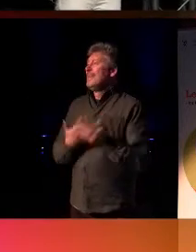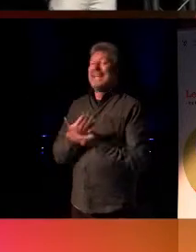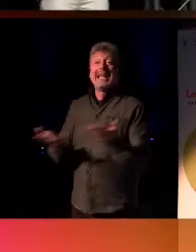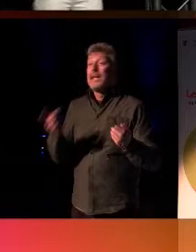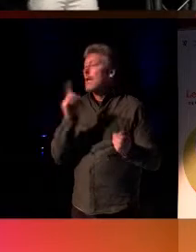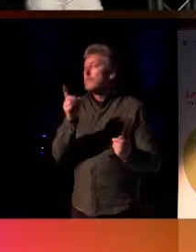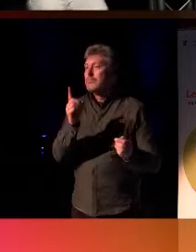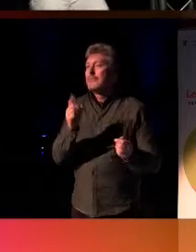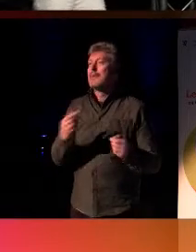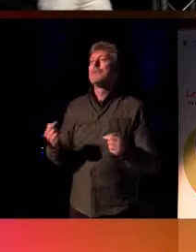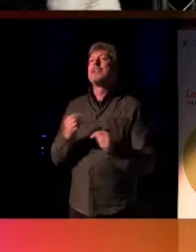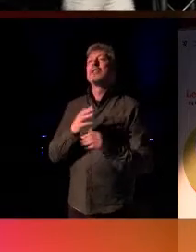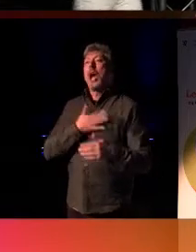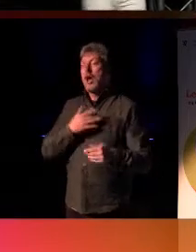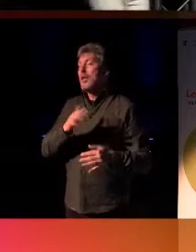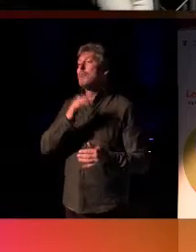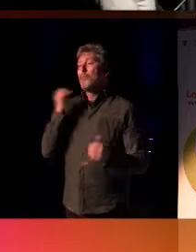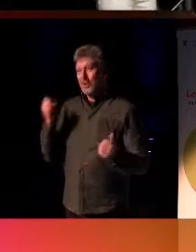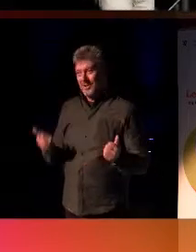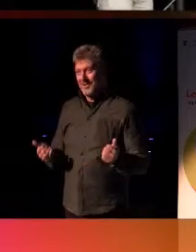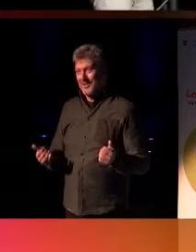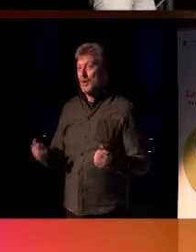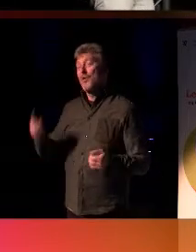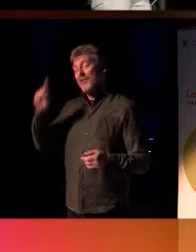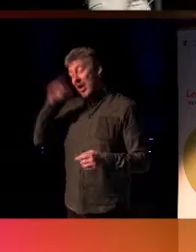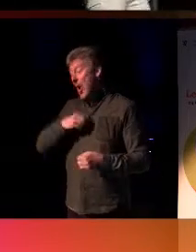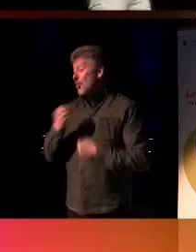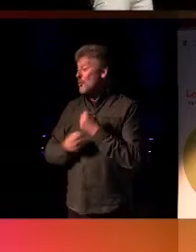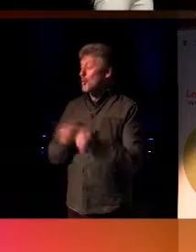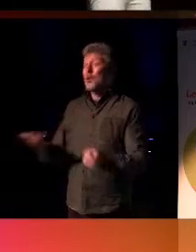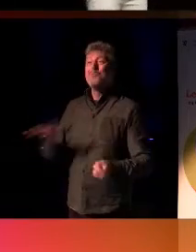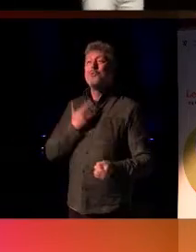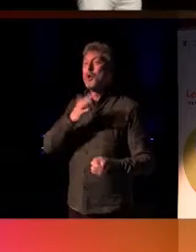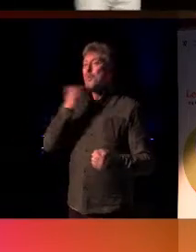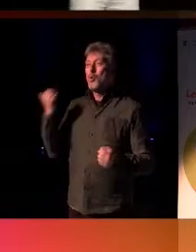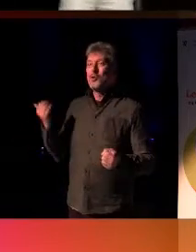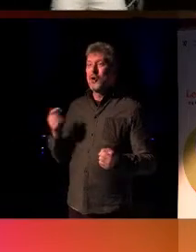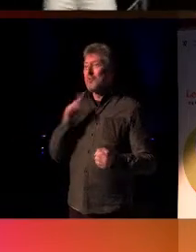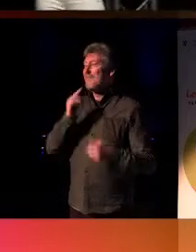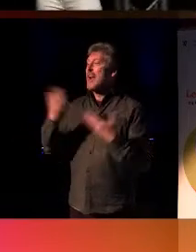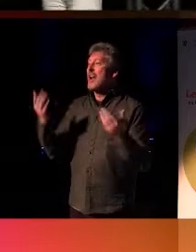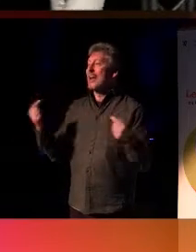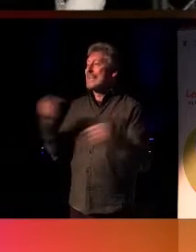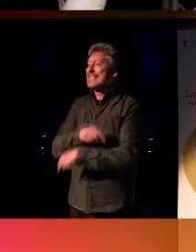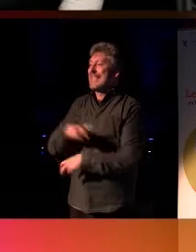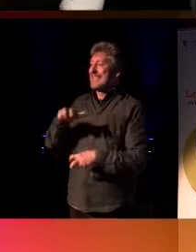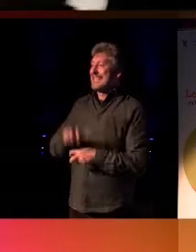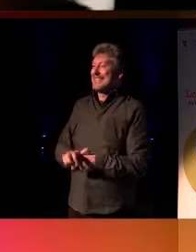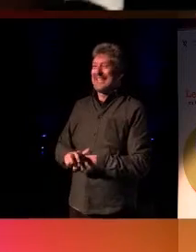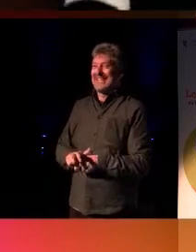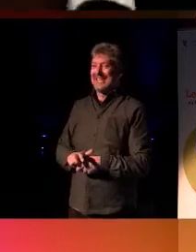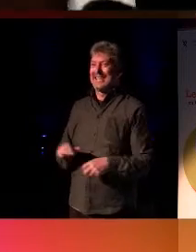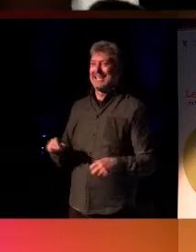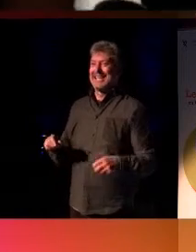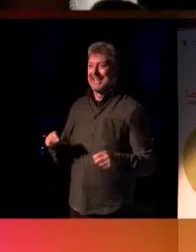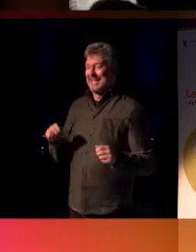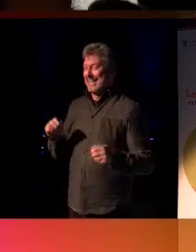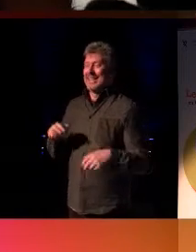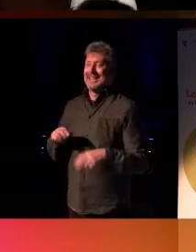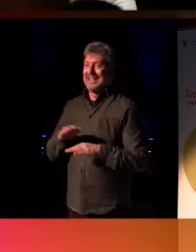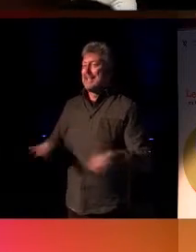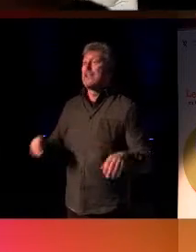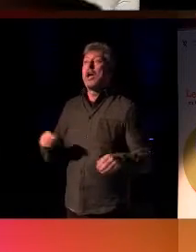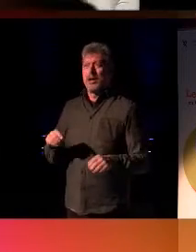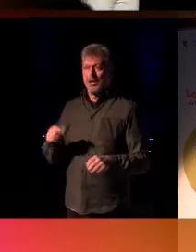pekefinger, vi skal ha det gøy, men det jo veldig mye moro man kan gjøre I hverdagen I stedet for å sitte stille. Sitting is the new smoking, hørte jeg forleden